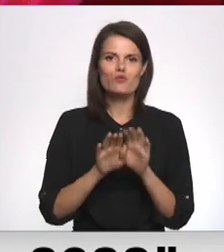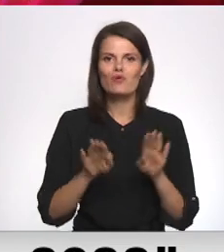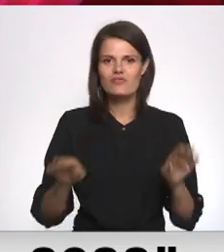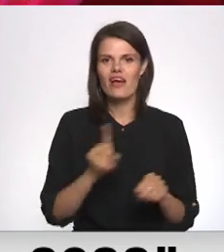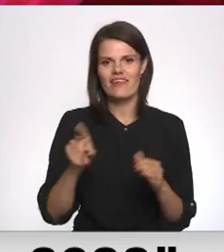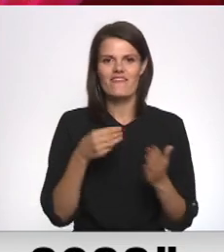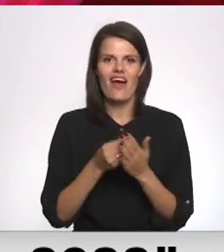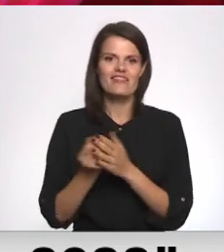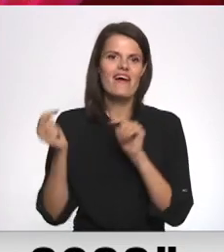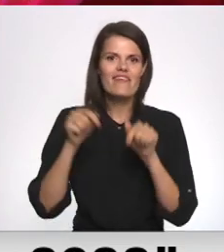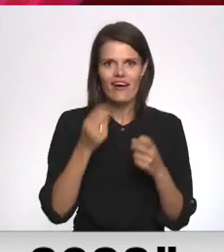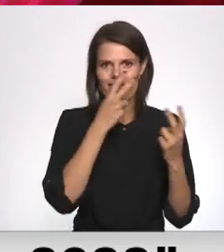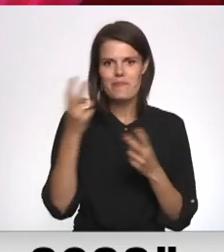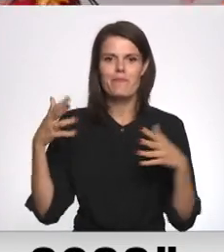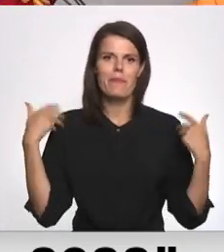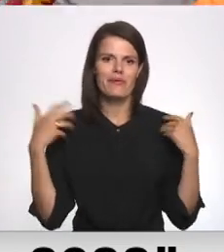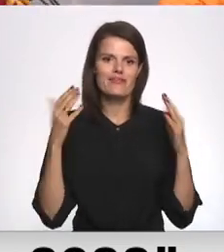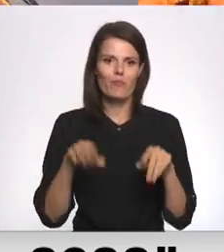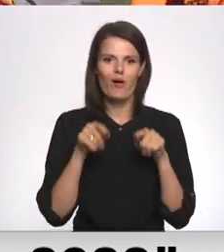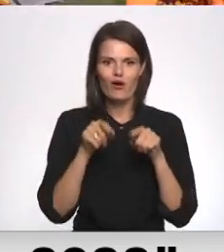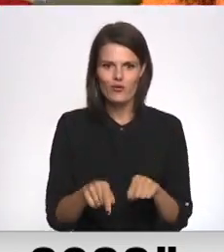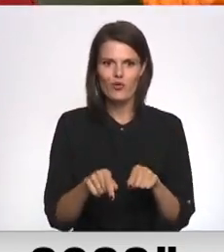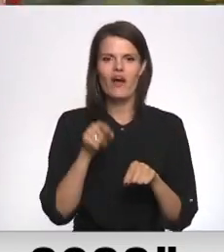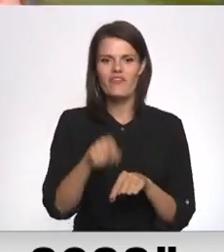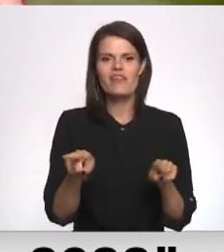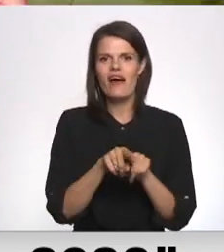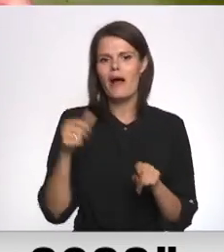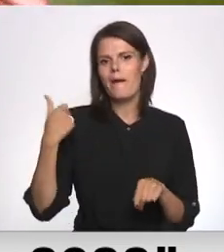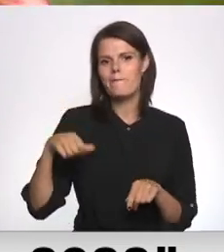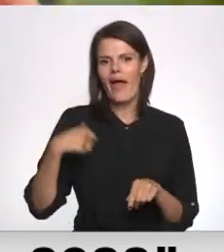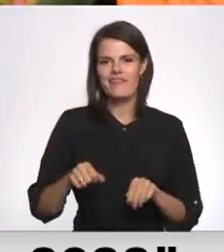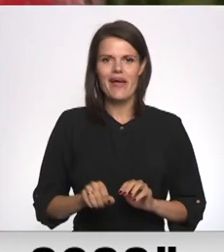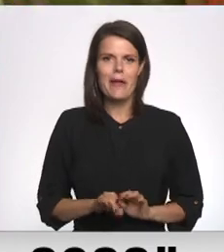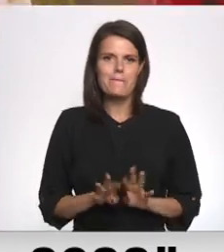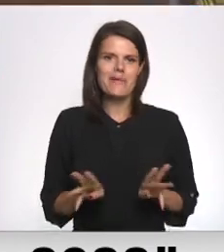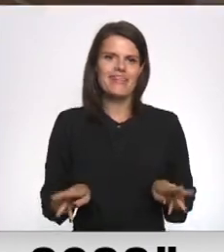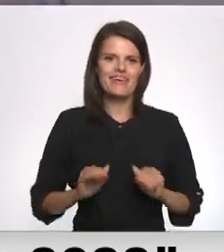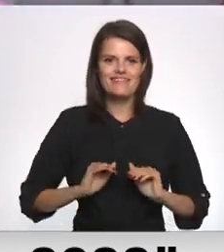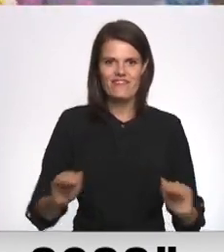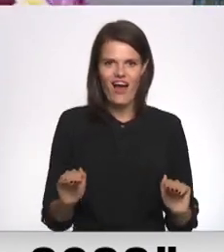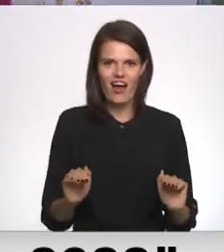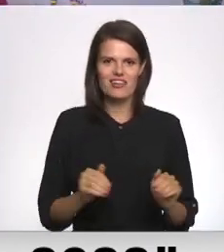ir vērts ierasties, papriecāties par šo. Viņā ir kā meitene minīs vārciņos.